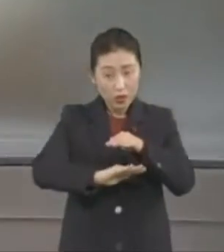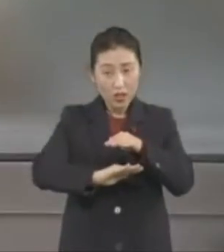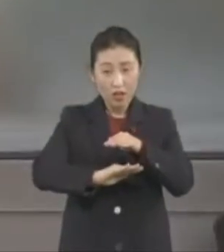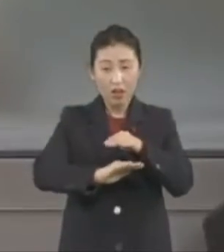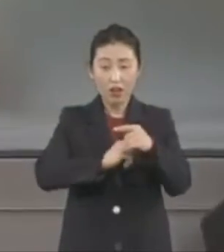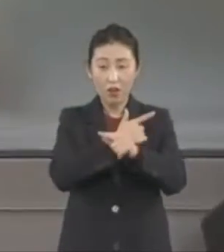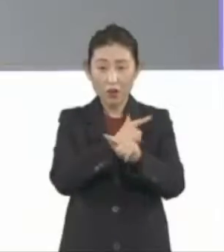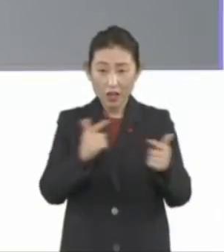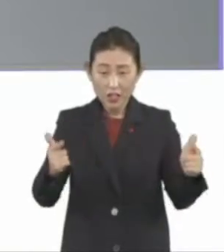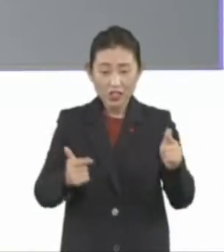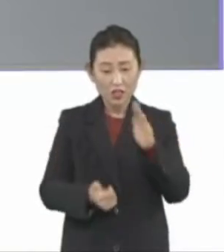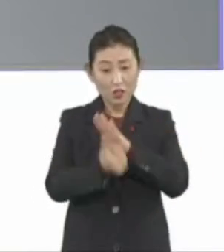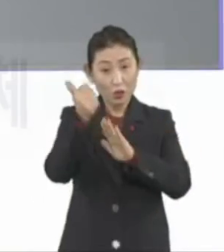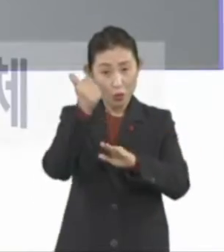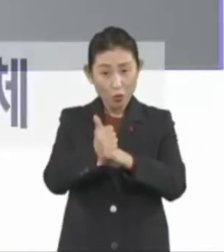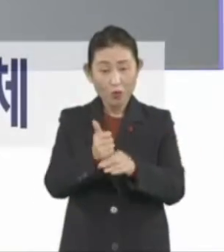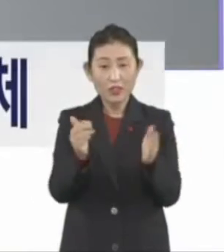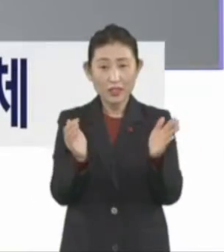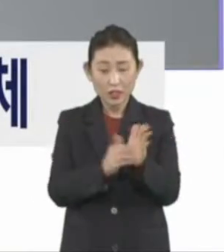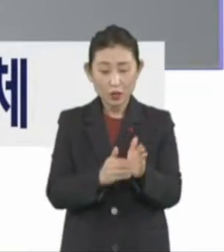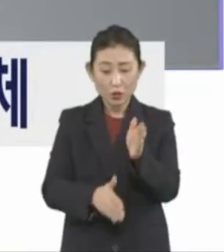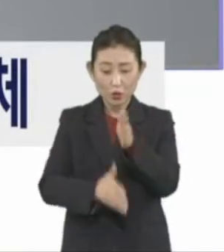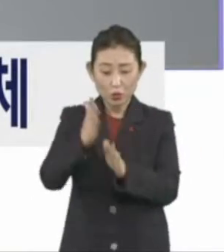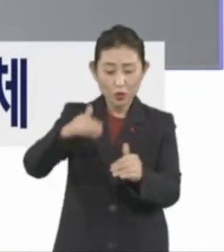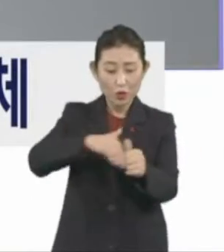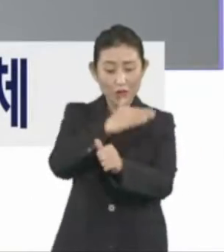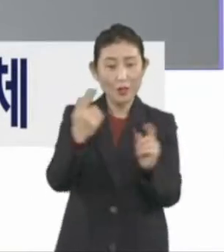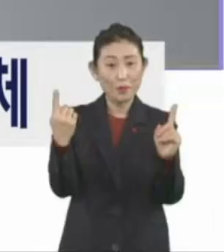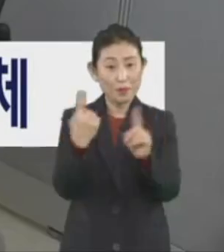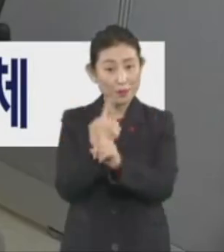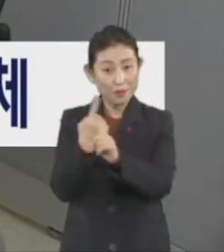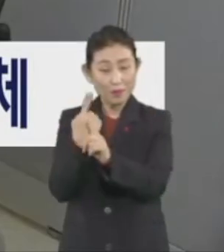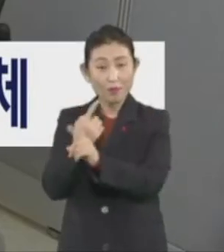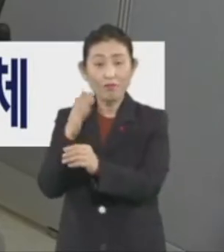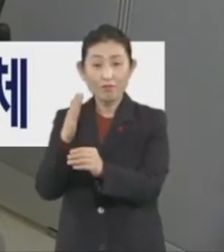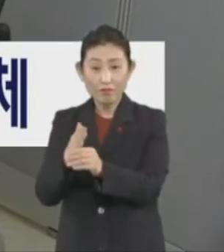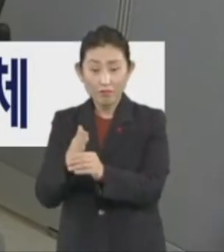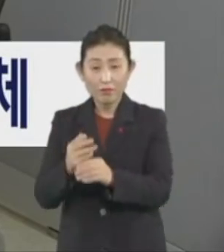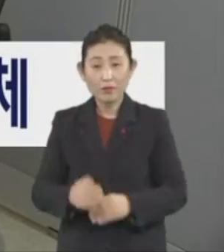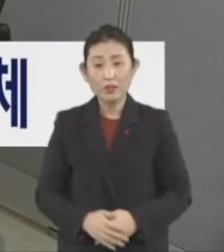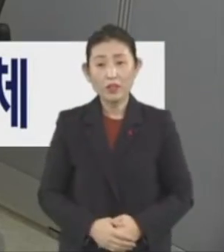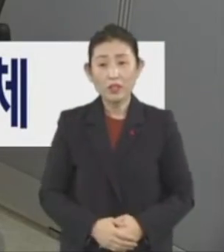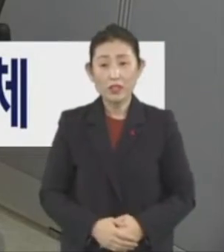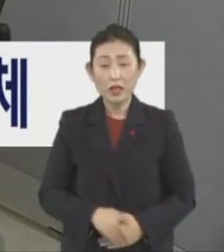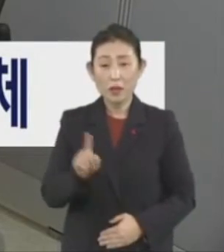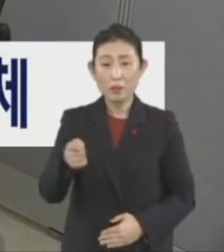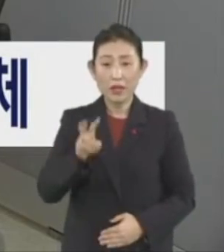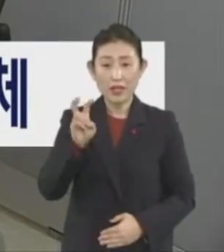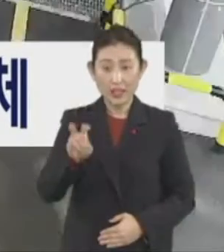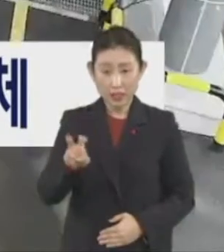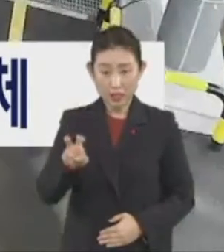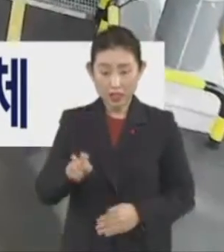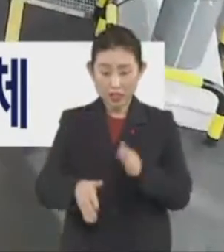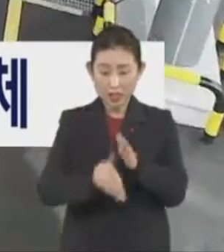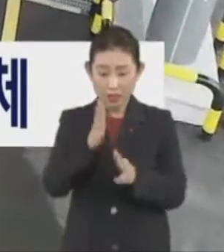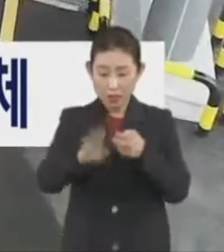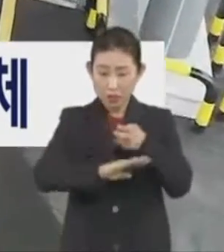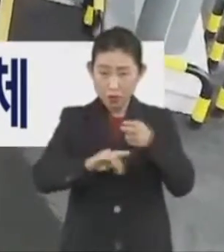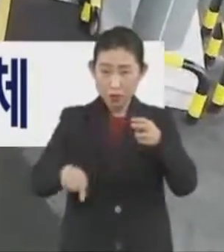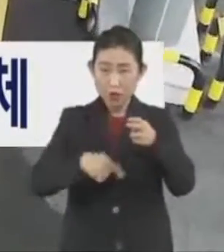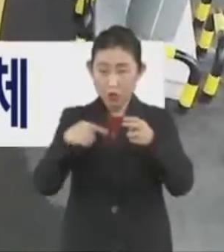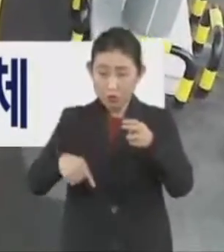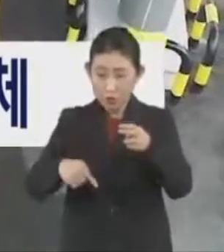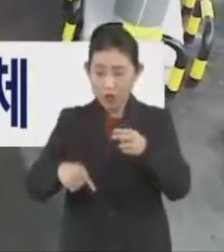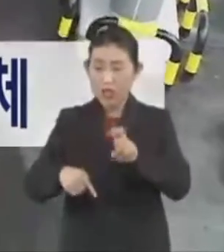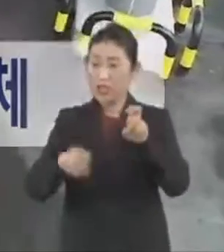활동에 일정한 성과를 거두자 도시의 환경 조성에도 박차를 가하기로 했습니다. 120여 대에 달하는 시내버스 가운데